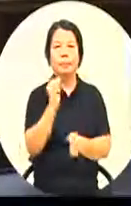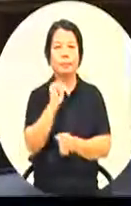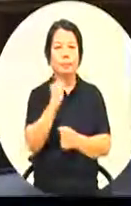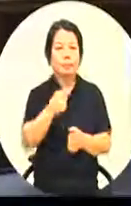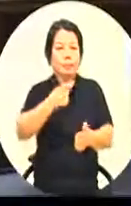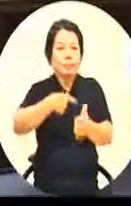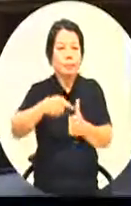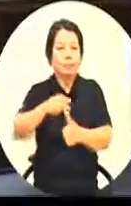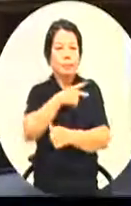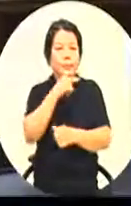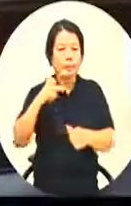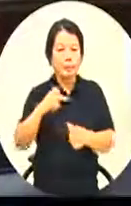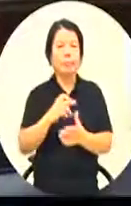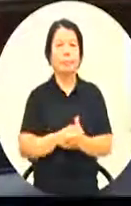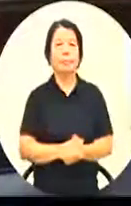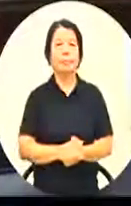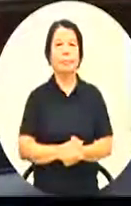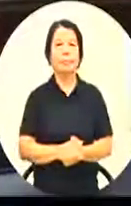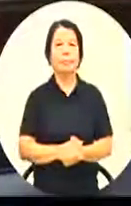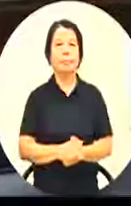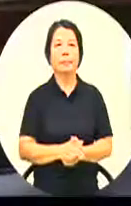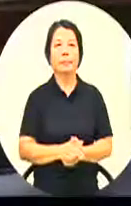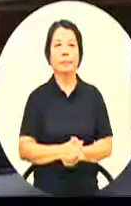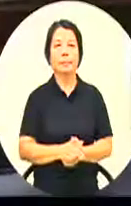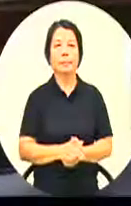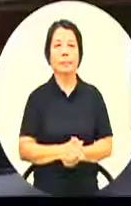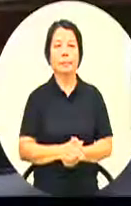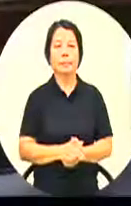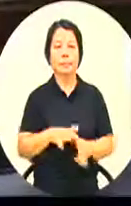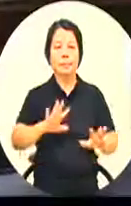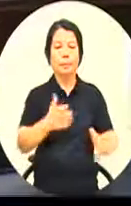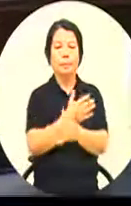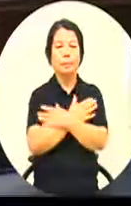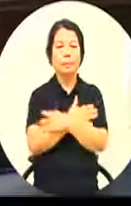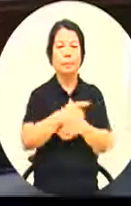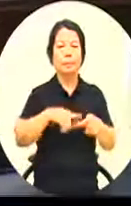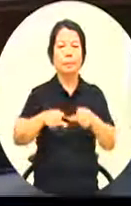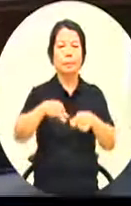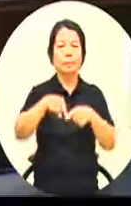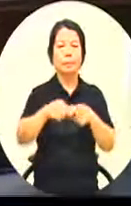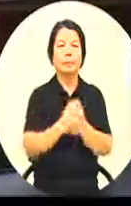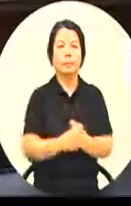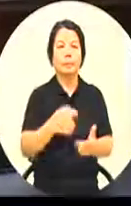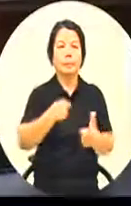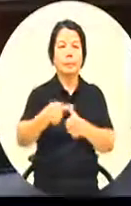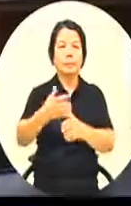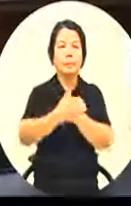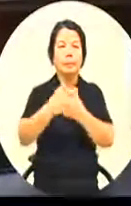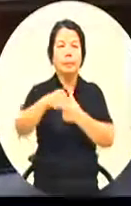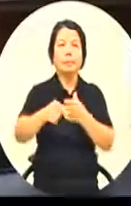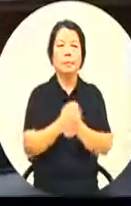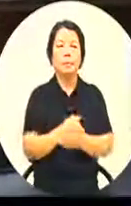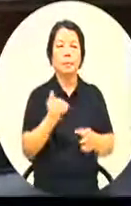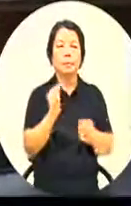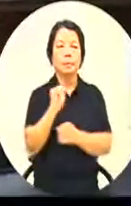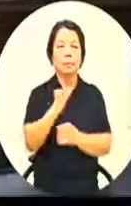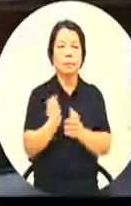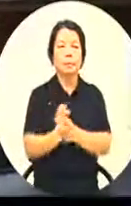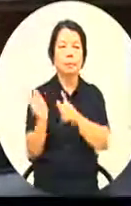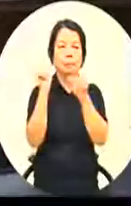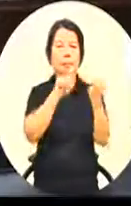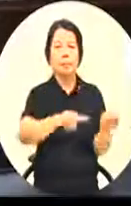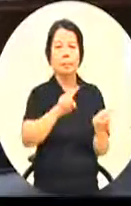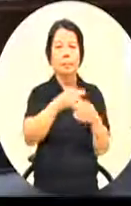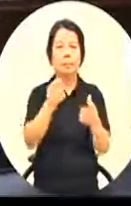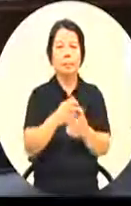的教学。这边的幼儿园教保服务实施准则第13条第7款是说，不得采全日、半日或分